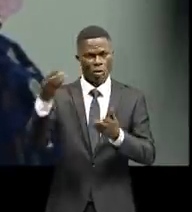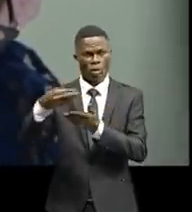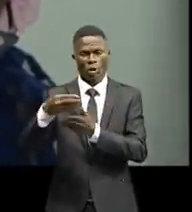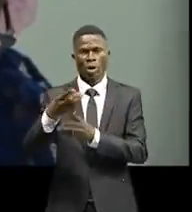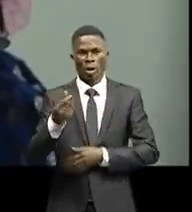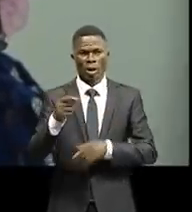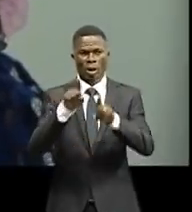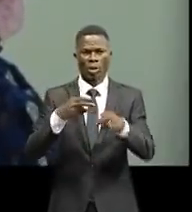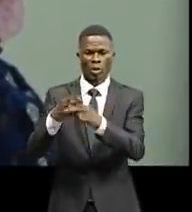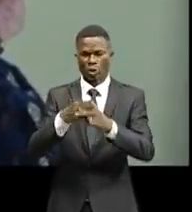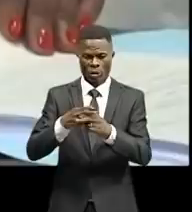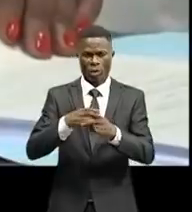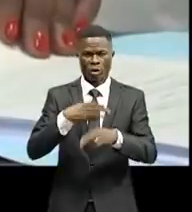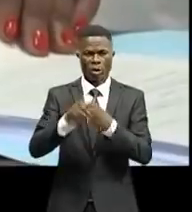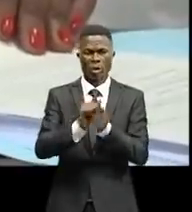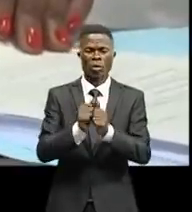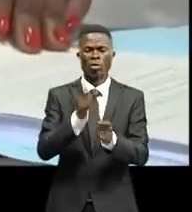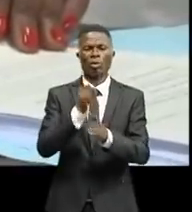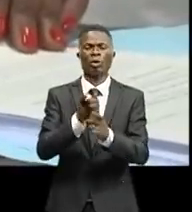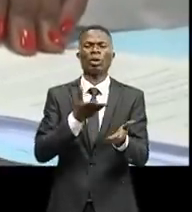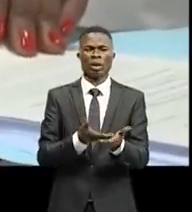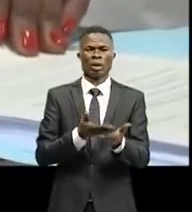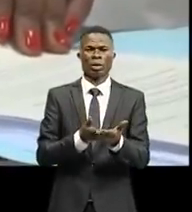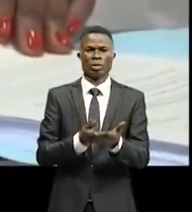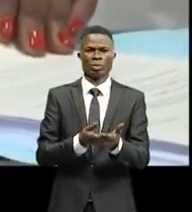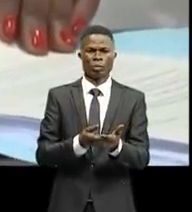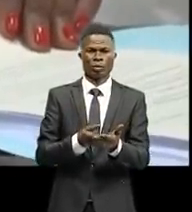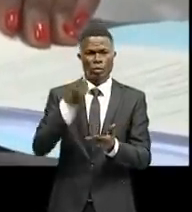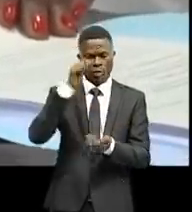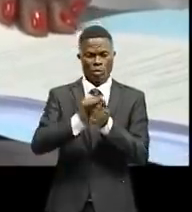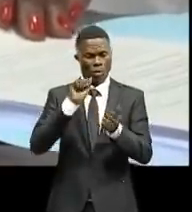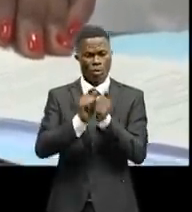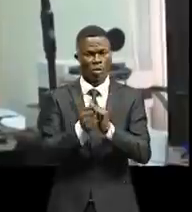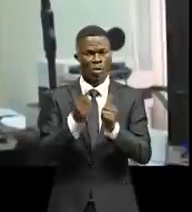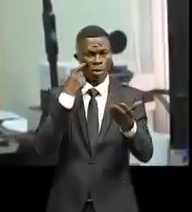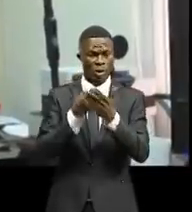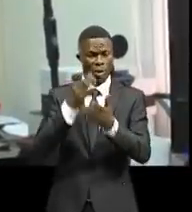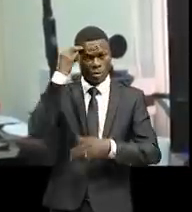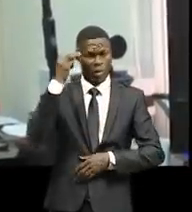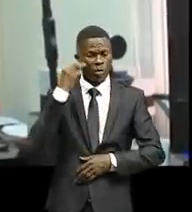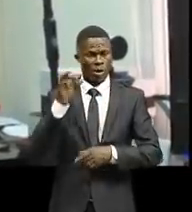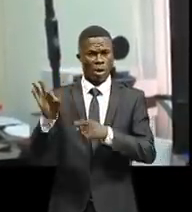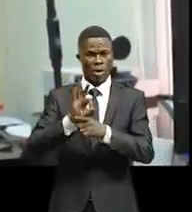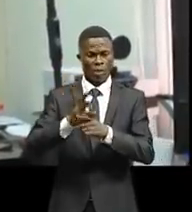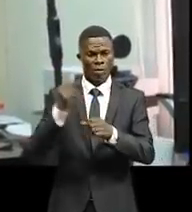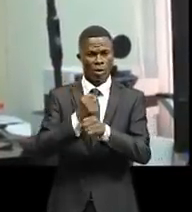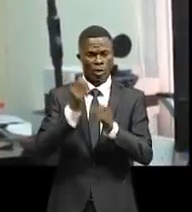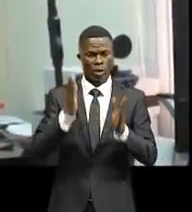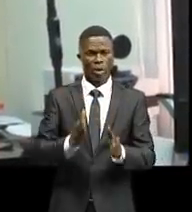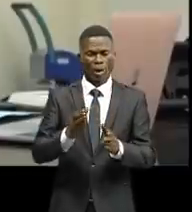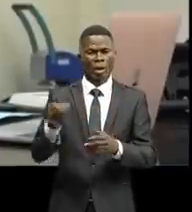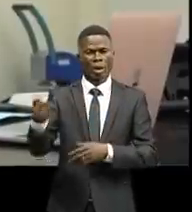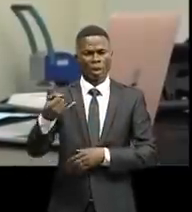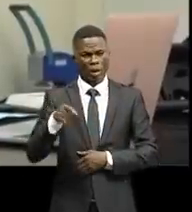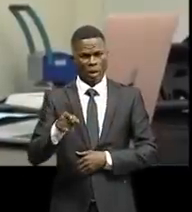les moyens et assurer de ces faits son effectivité. En termes de constat, la ministre de la Formation professionnelle et